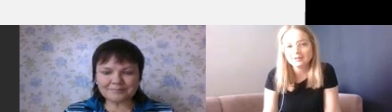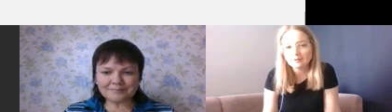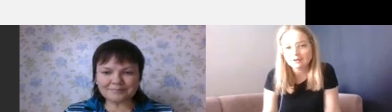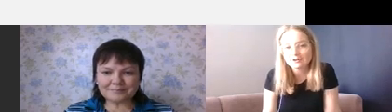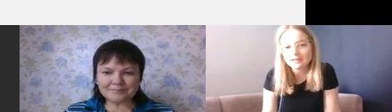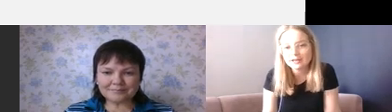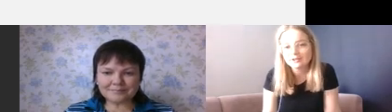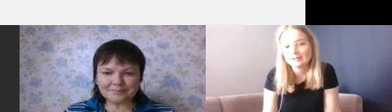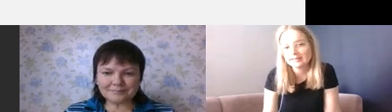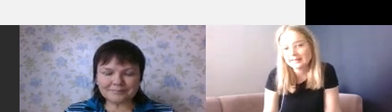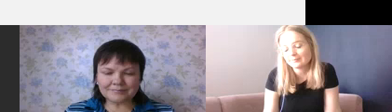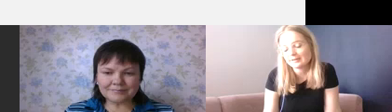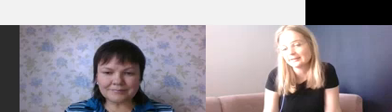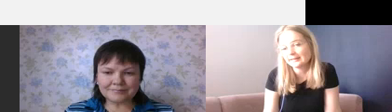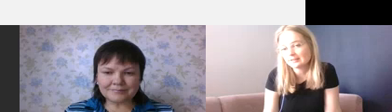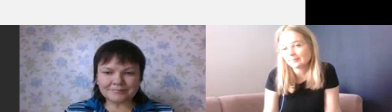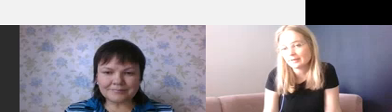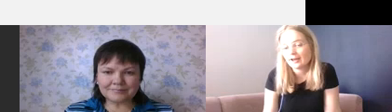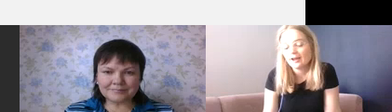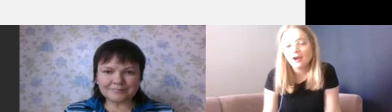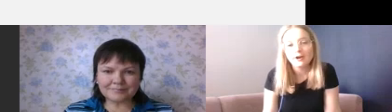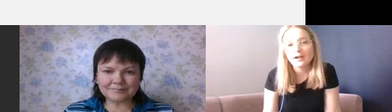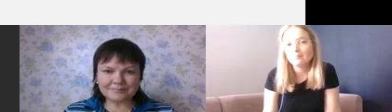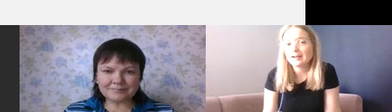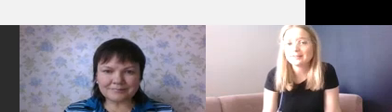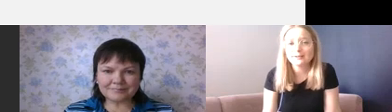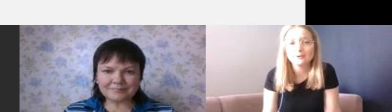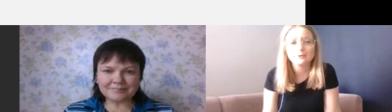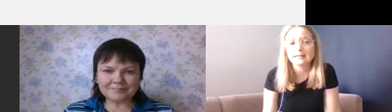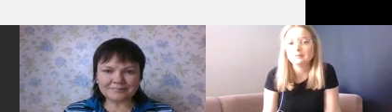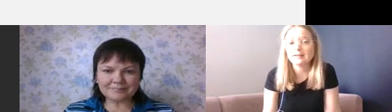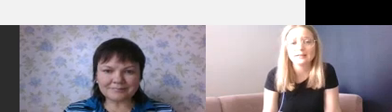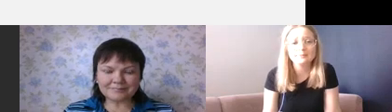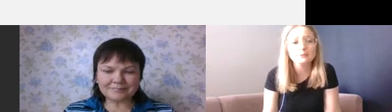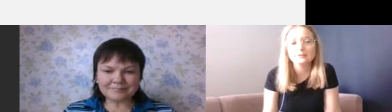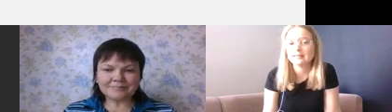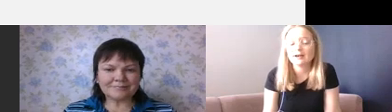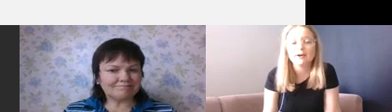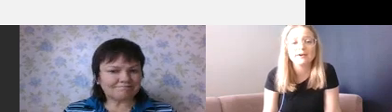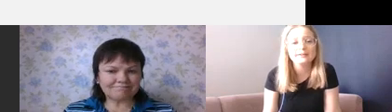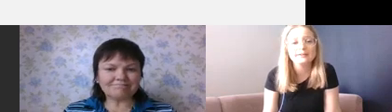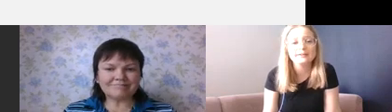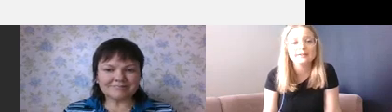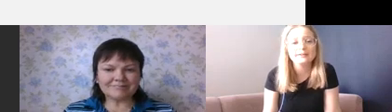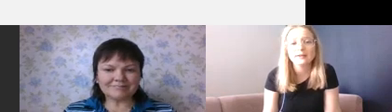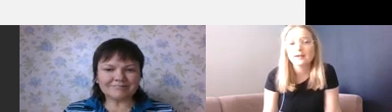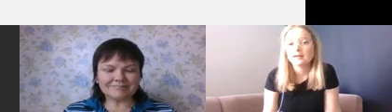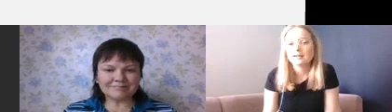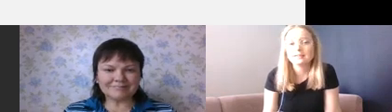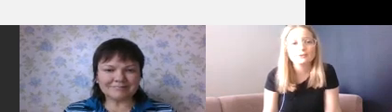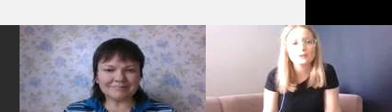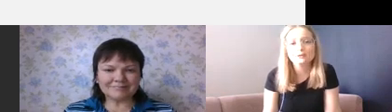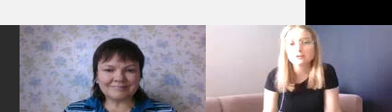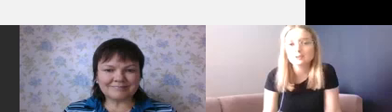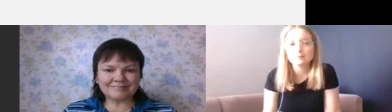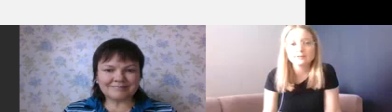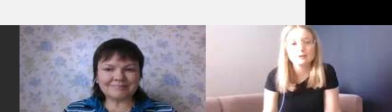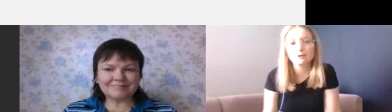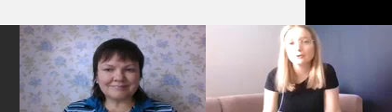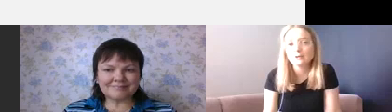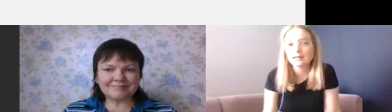eneseteadlikkus, siis võimaluste analüüs, planeerimine ja tegutsemine, aga jah, päris elu on midagi muud ja tõesti, kes